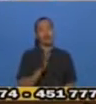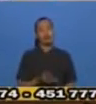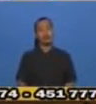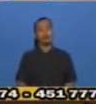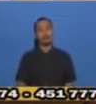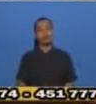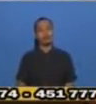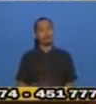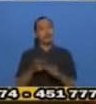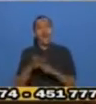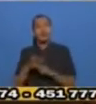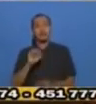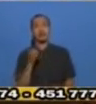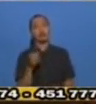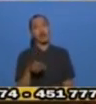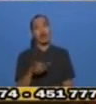obesitas.